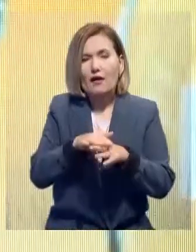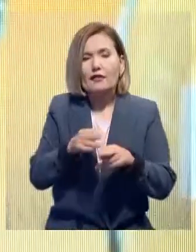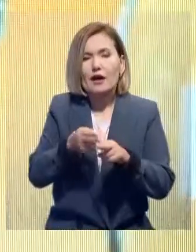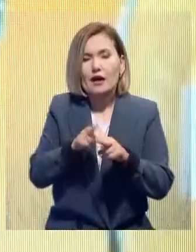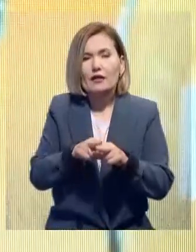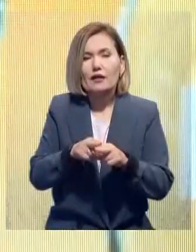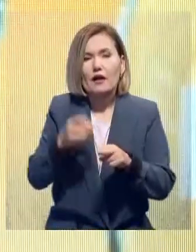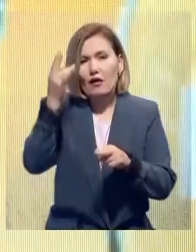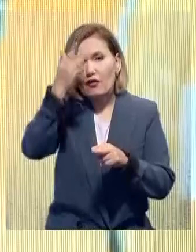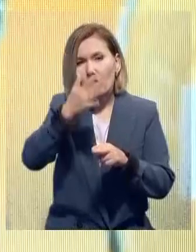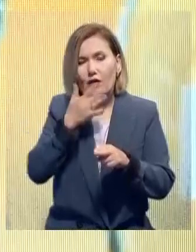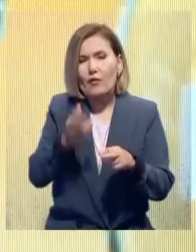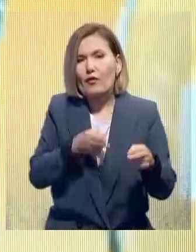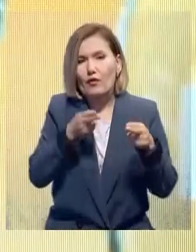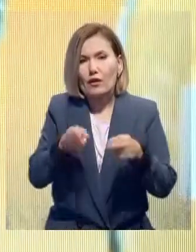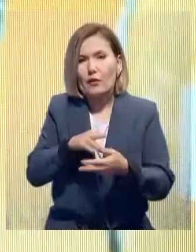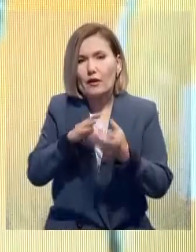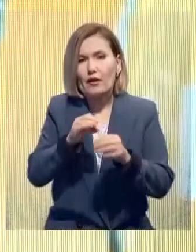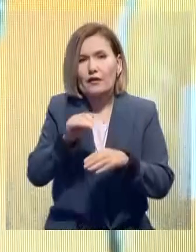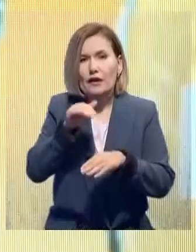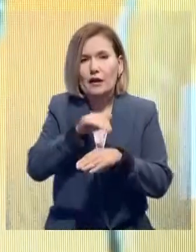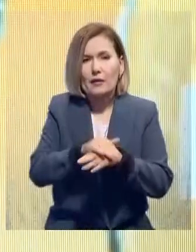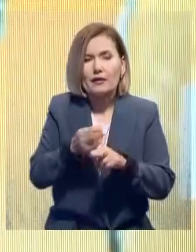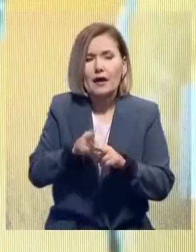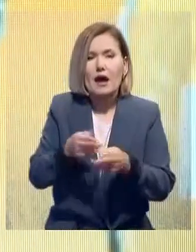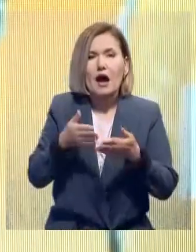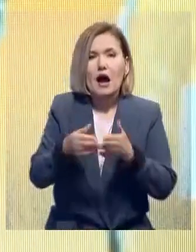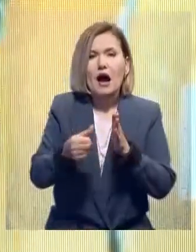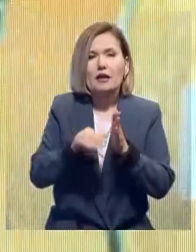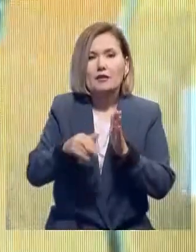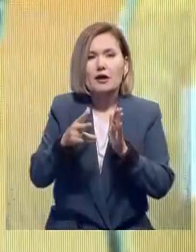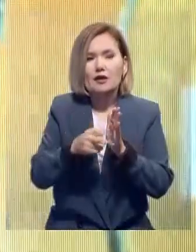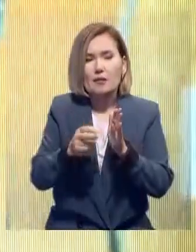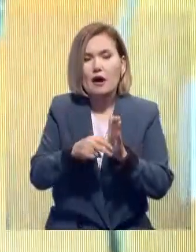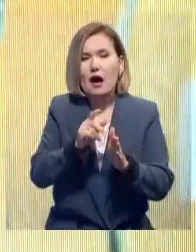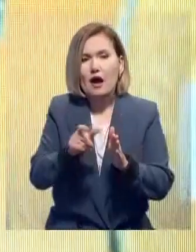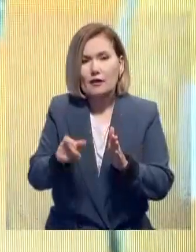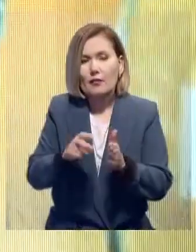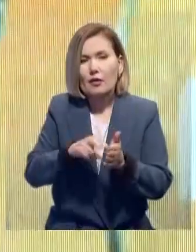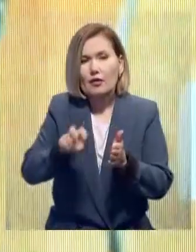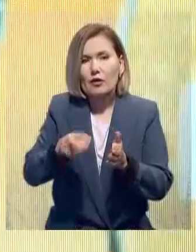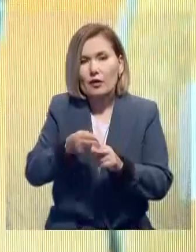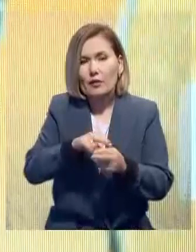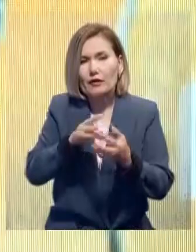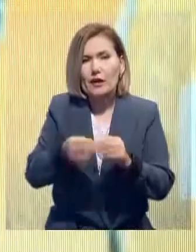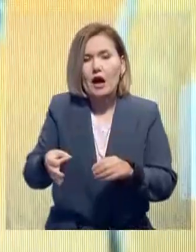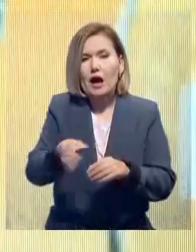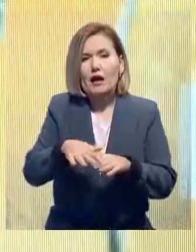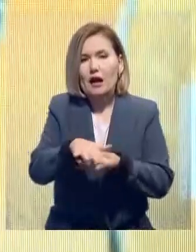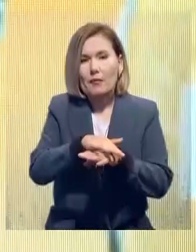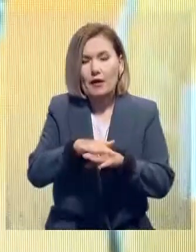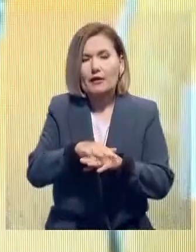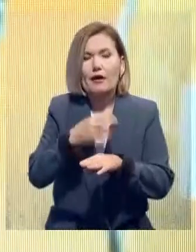аралда ине шаншар жер қалмады. Ресми мәлімет бойынша қайықтан 6800-дей адам түскен. Бұл тіпті аралдағы халық